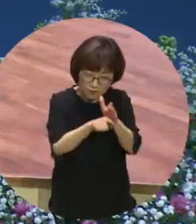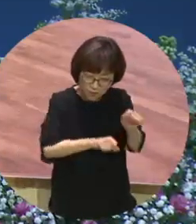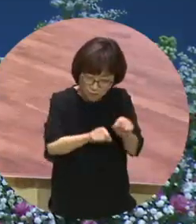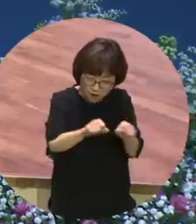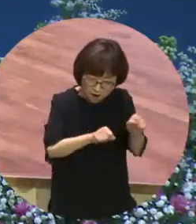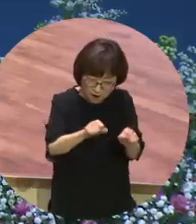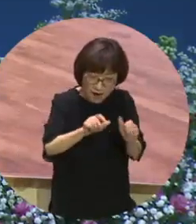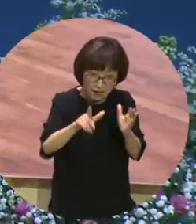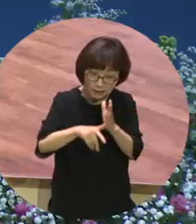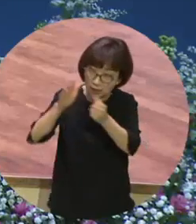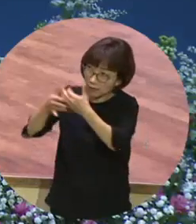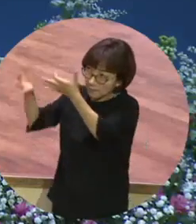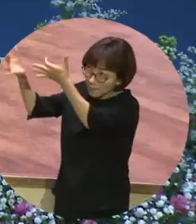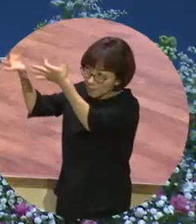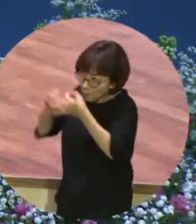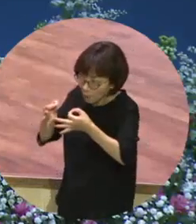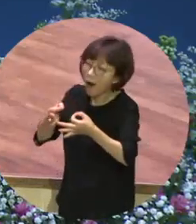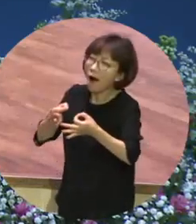필요를 채워주신다고요.